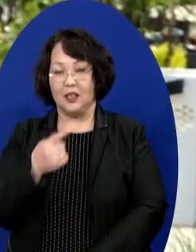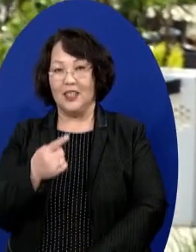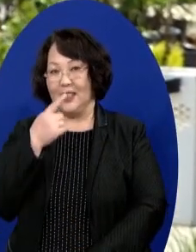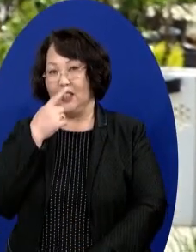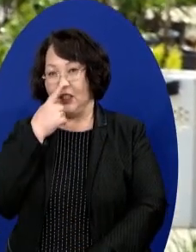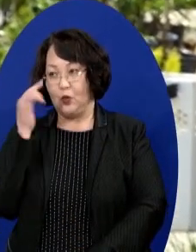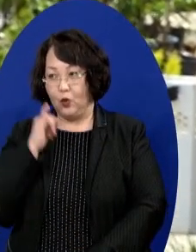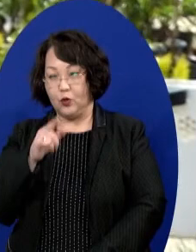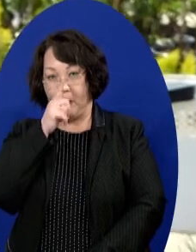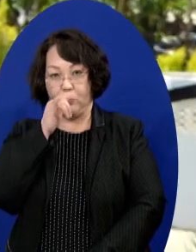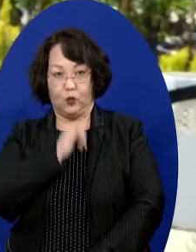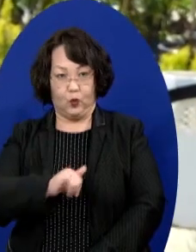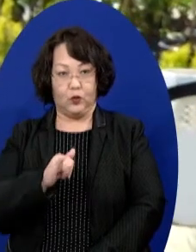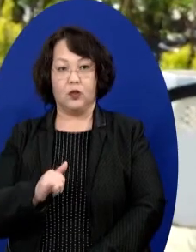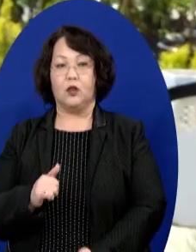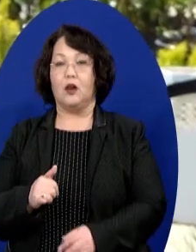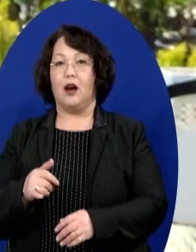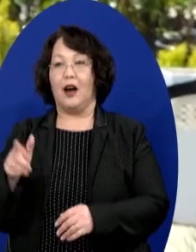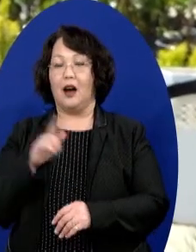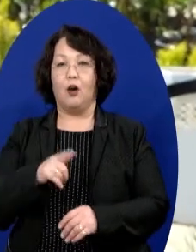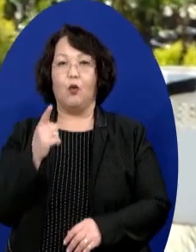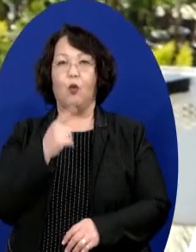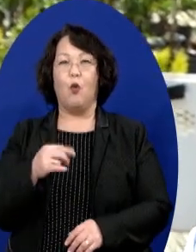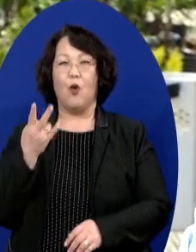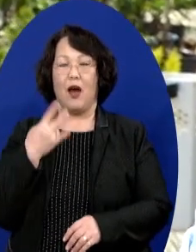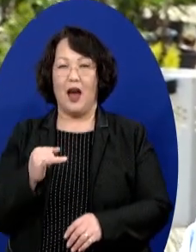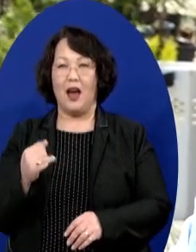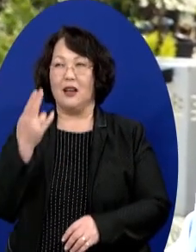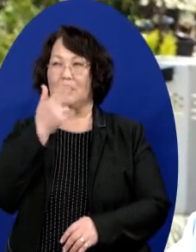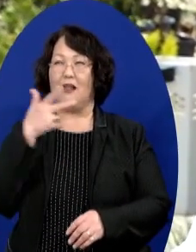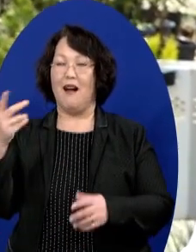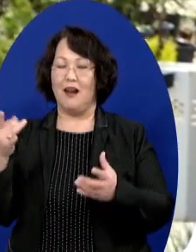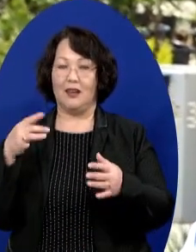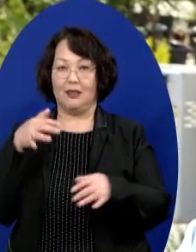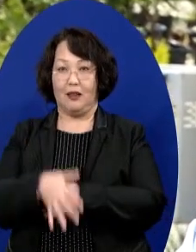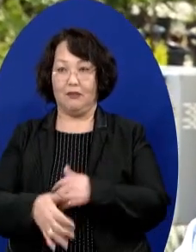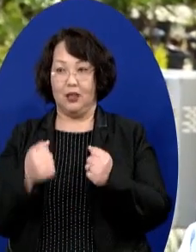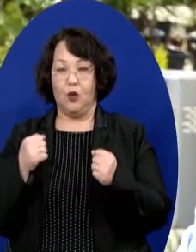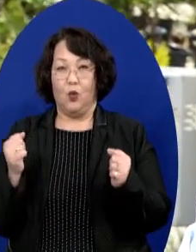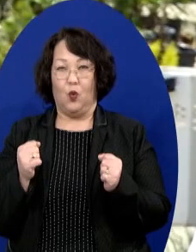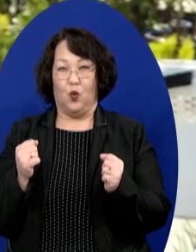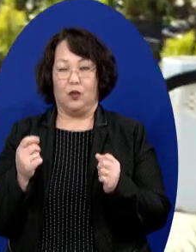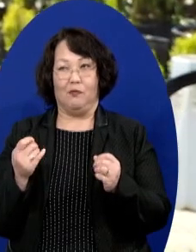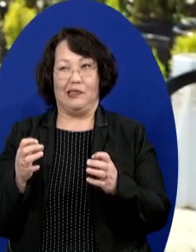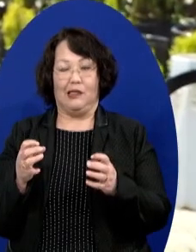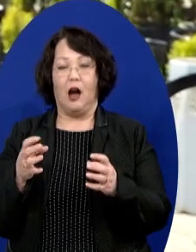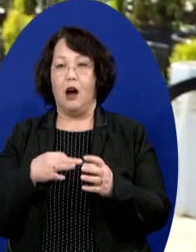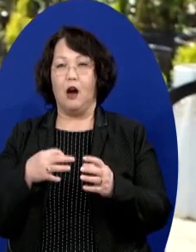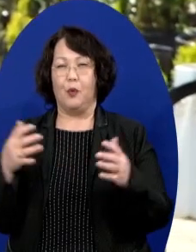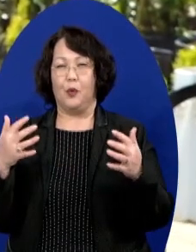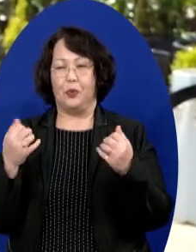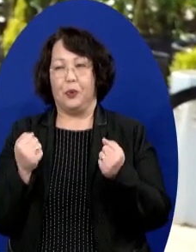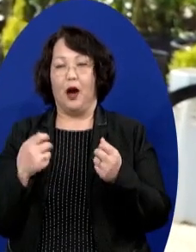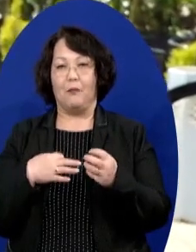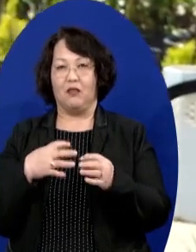болон бусад орнуудад одоо хураашлыг төсвөрлөх чадвар бүхий, эсвэл хүйтэн төсвөрлөх чадвартай. За эсвэл давс давсархах хөрсийг төсвөрлөх